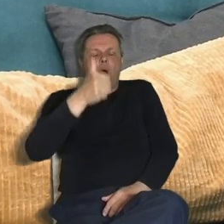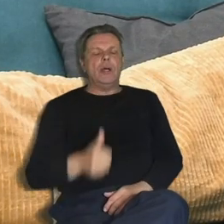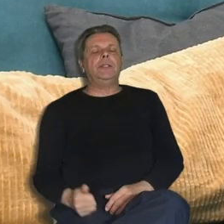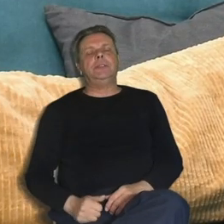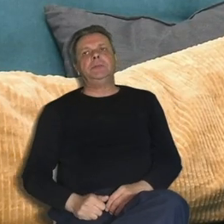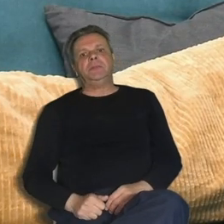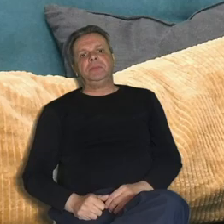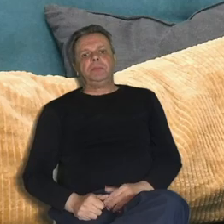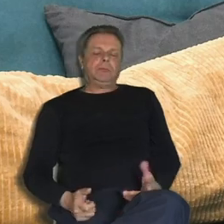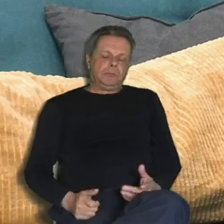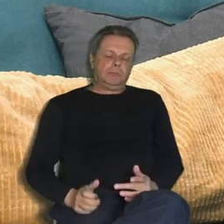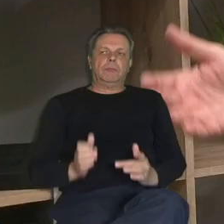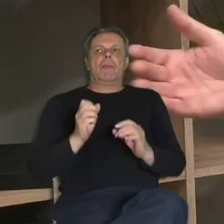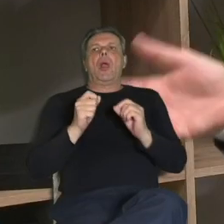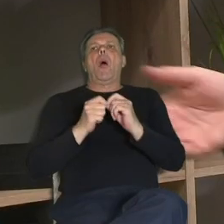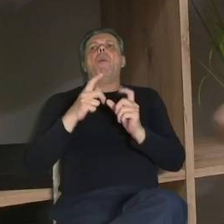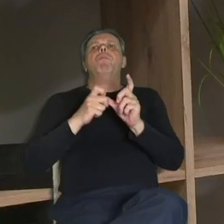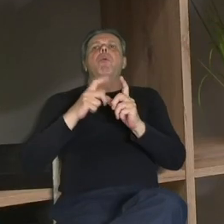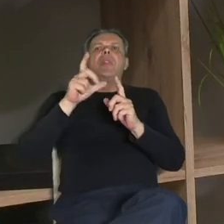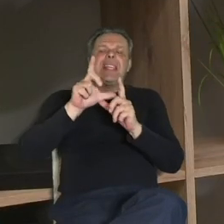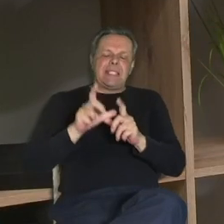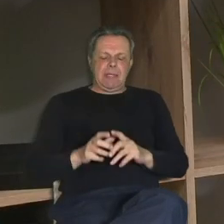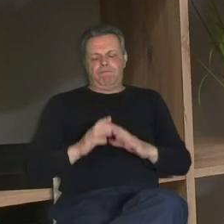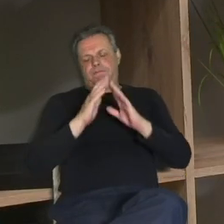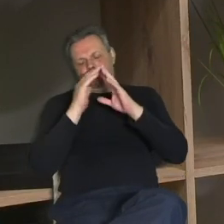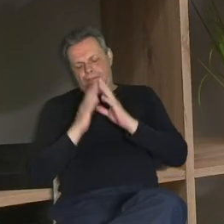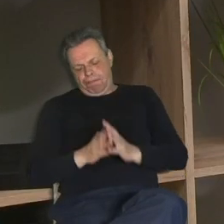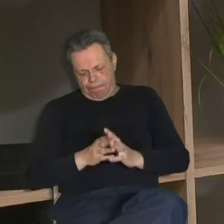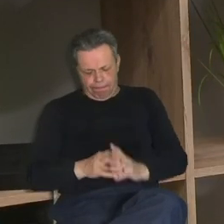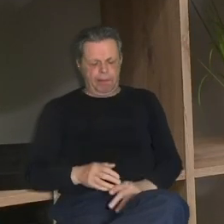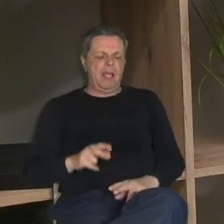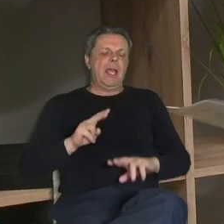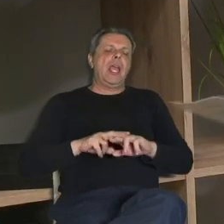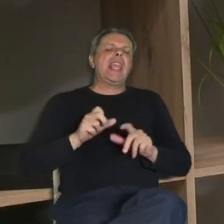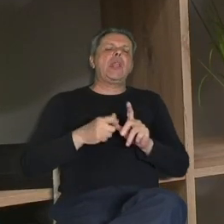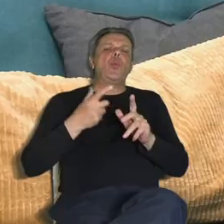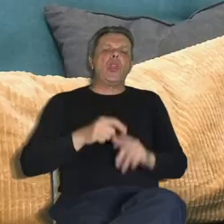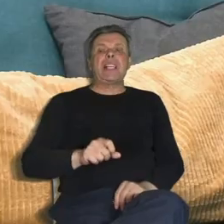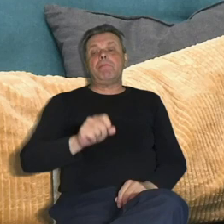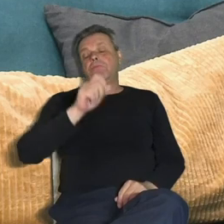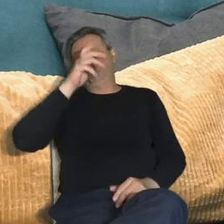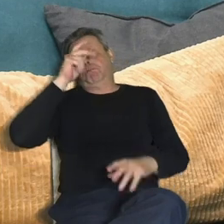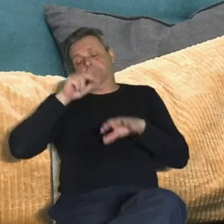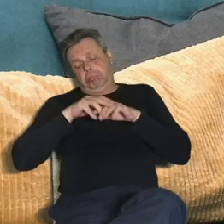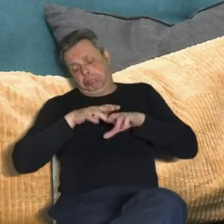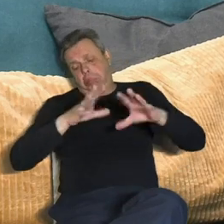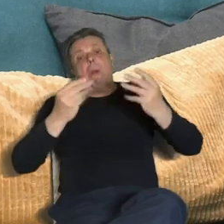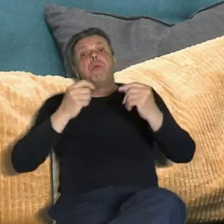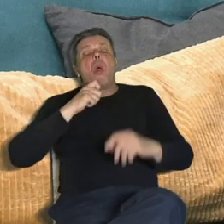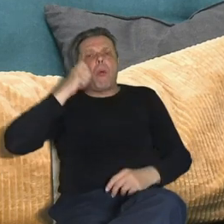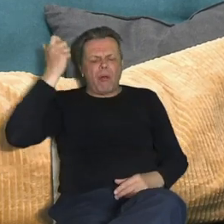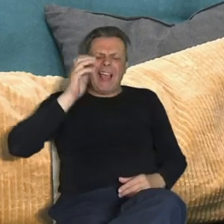imamo sada budiste, hinduiste. Tako je. Imamo hinduizam 20 milijuna bogova, budisti. Dakle, svako ima nekako